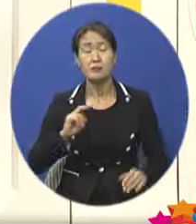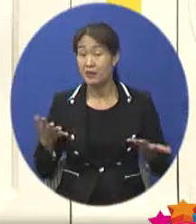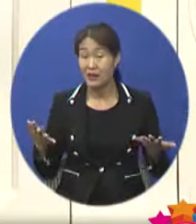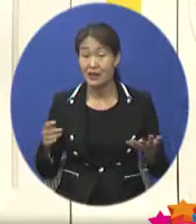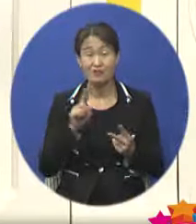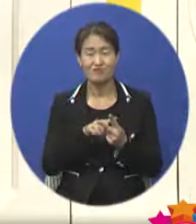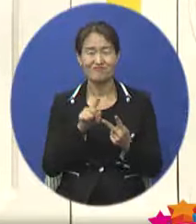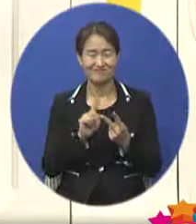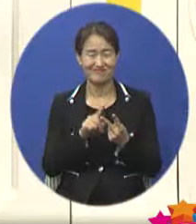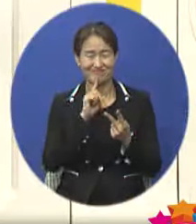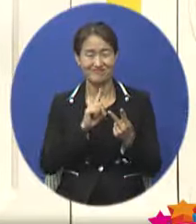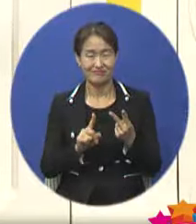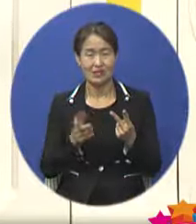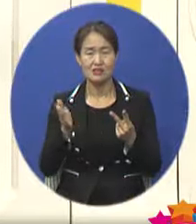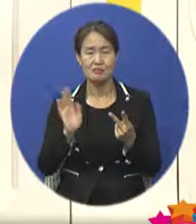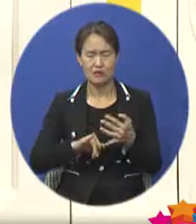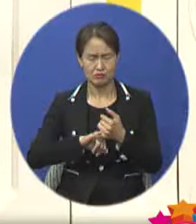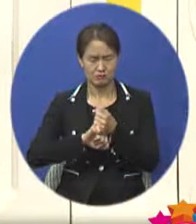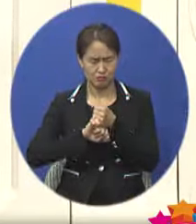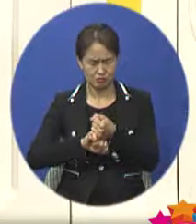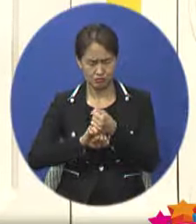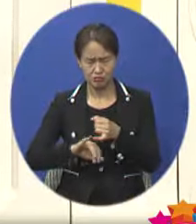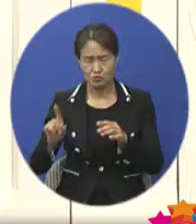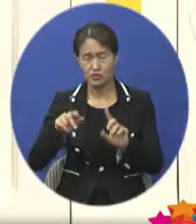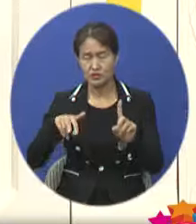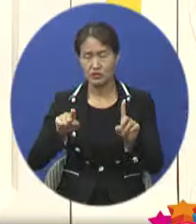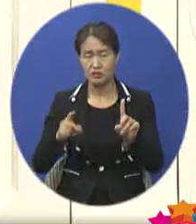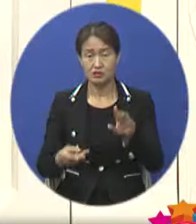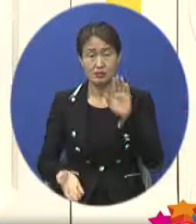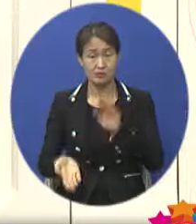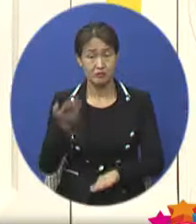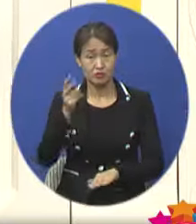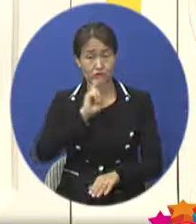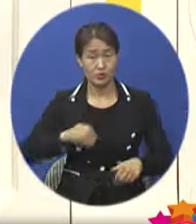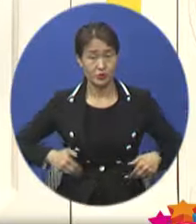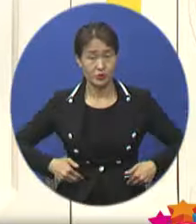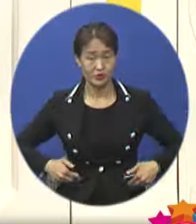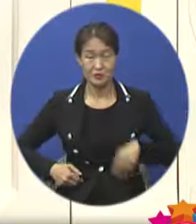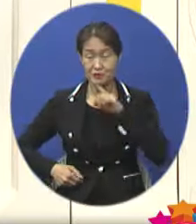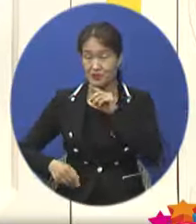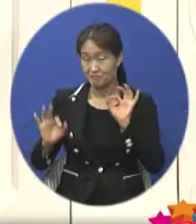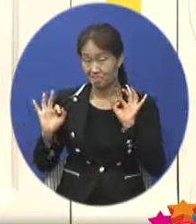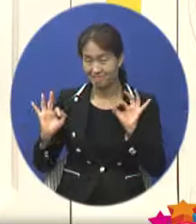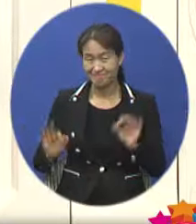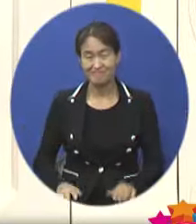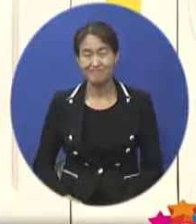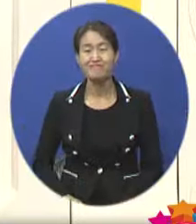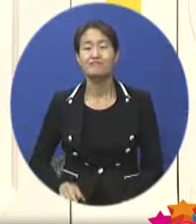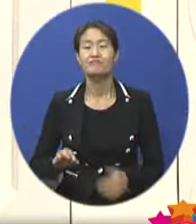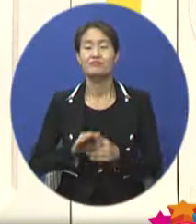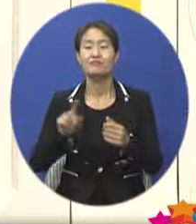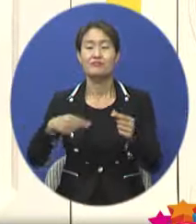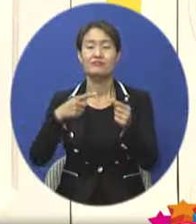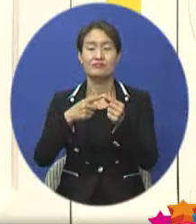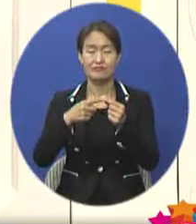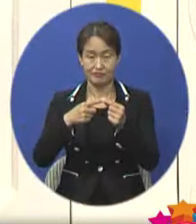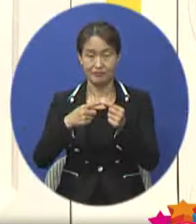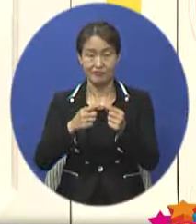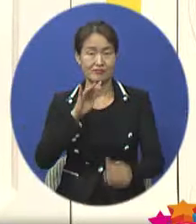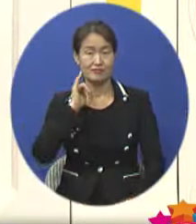안 나오는데 네. 1절 이상을 불러주셔야 되는 거. 그거 차이니까요. 네. 예, 아셨대요. 알겠습니다. 자, 그러면 이제 첫 번째 참여자 어떤